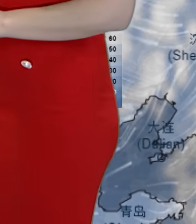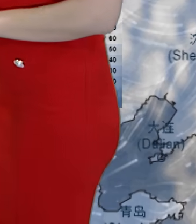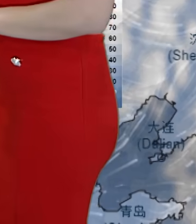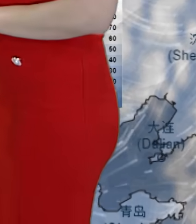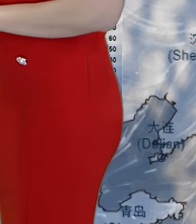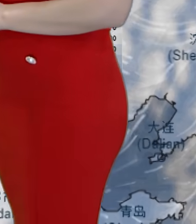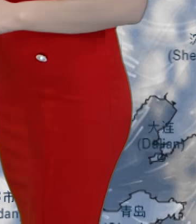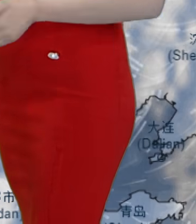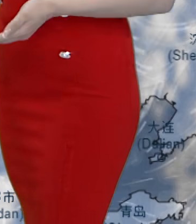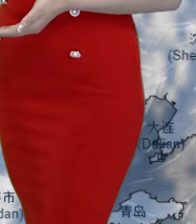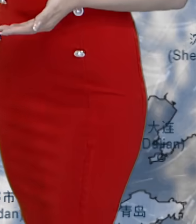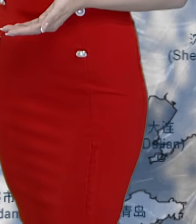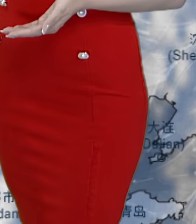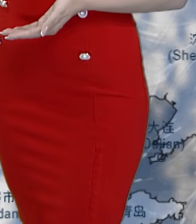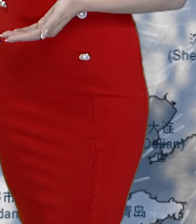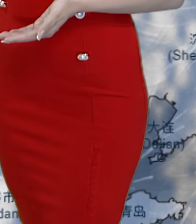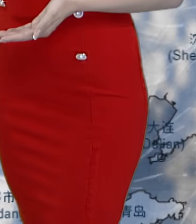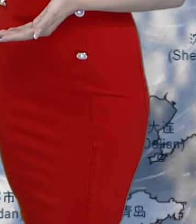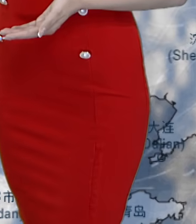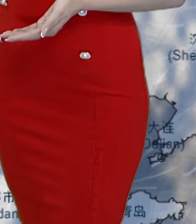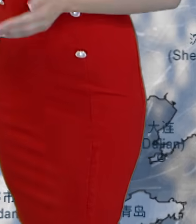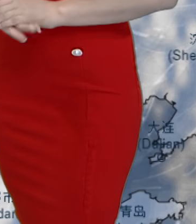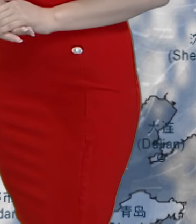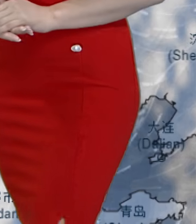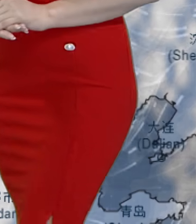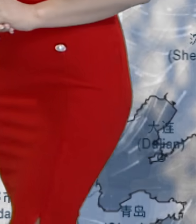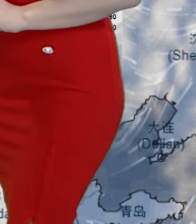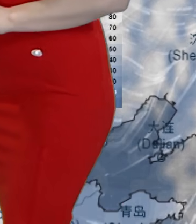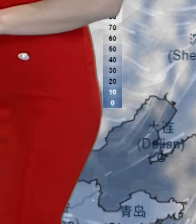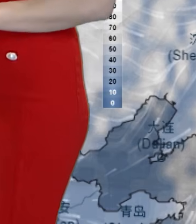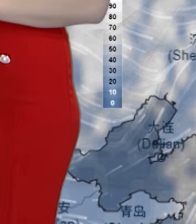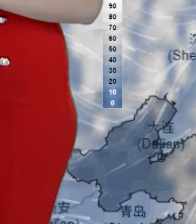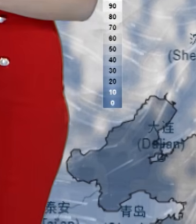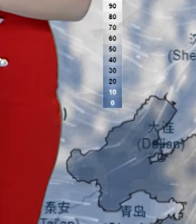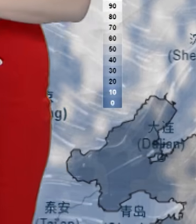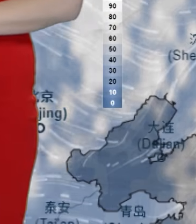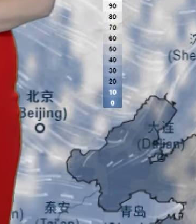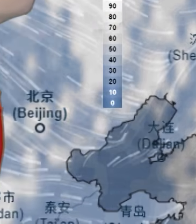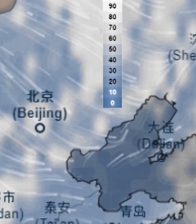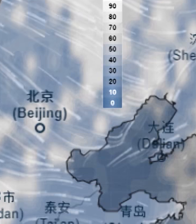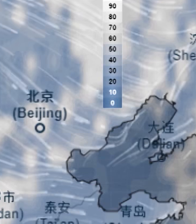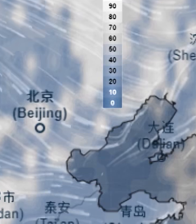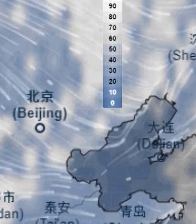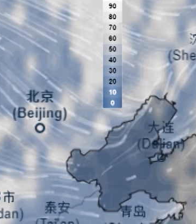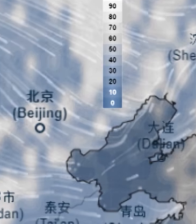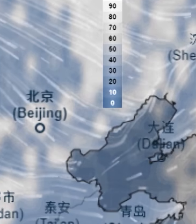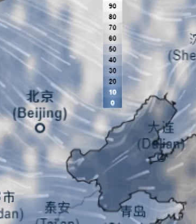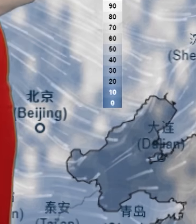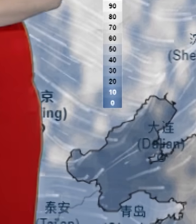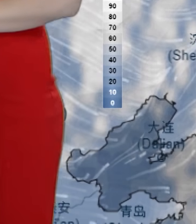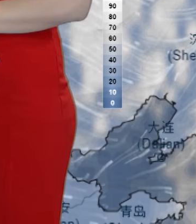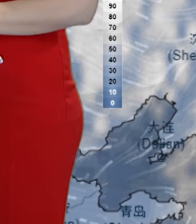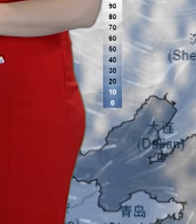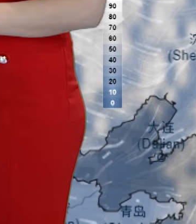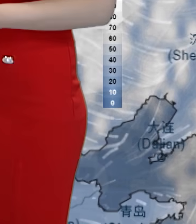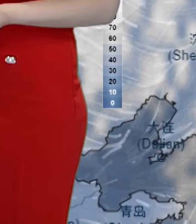говь тал хэрийн нутгаар салхи шуурхтаа байхыг анхааруулж байна. Одоо 4-р сарын 27-ноос 28-ны өдрийн цагаагаар мэдээлэлд анхаарлаа хандуулъя. Өнөө маргааш та